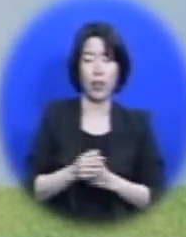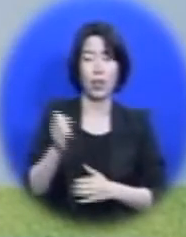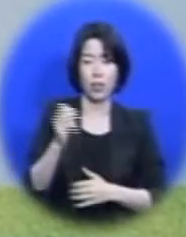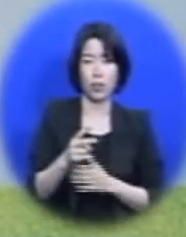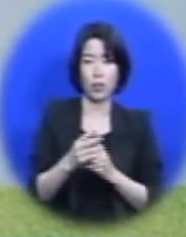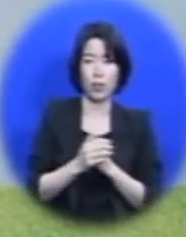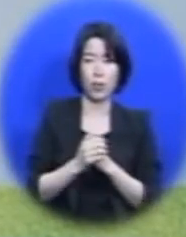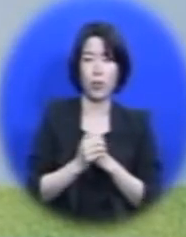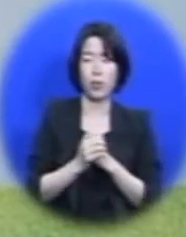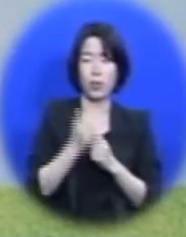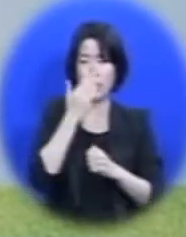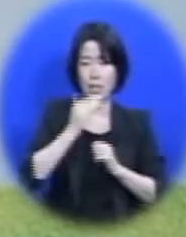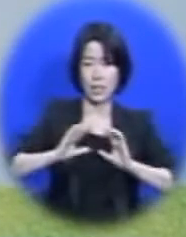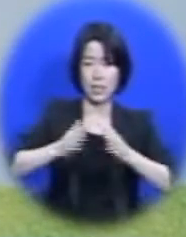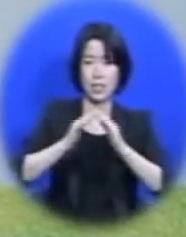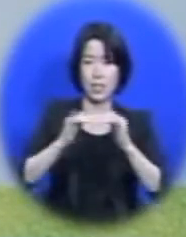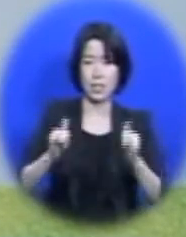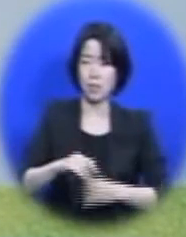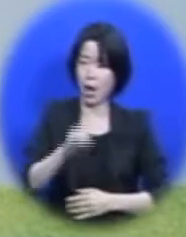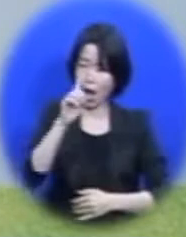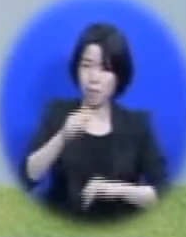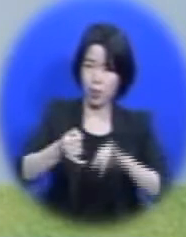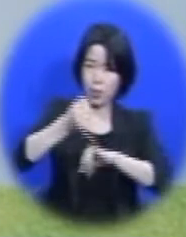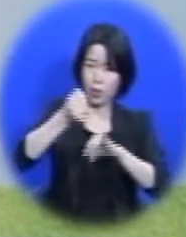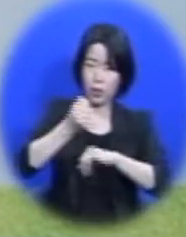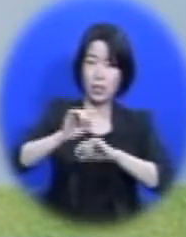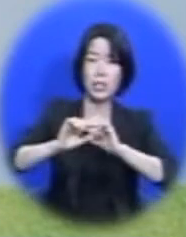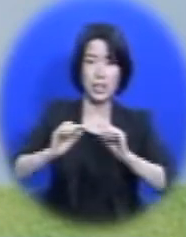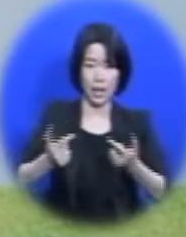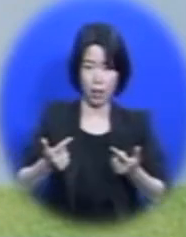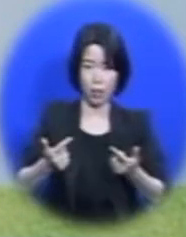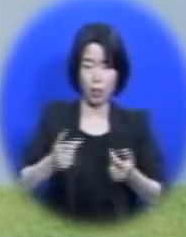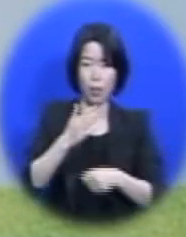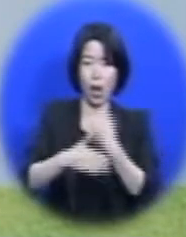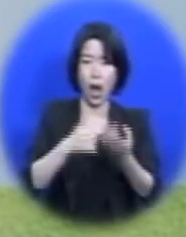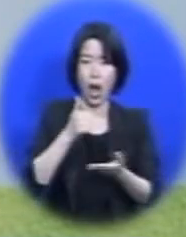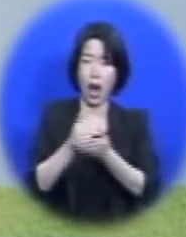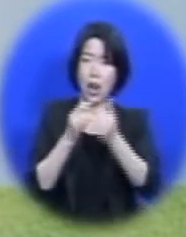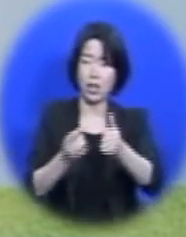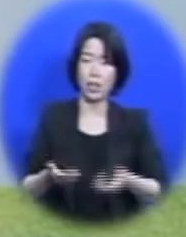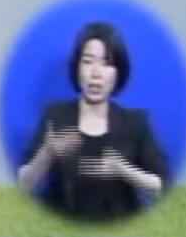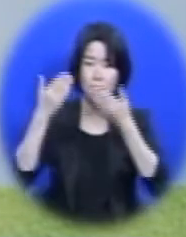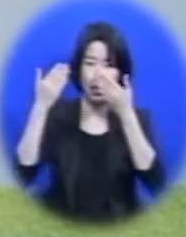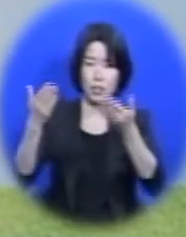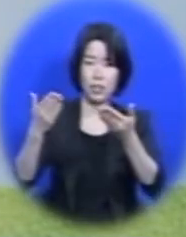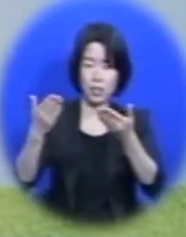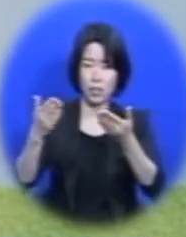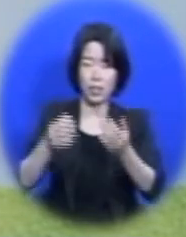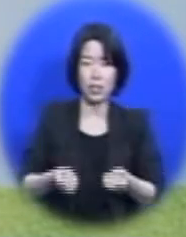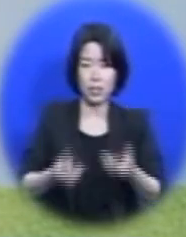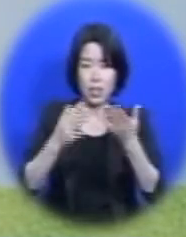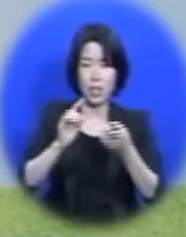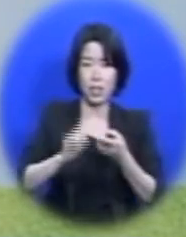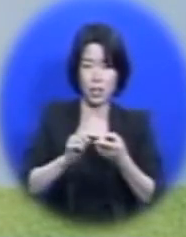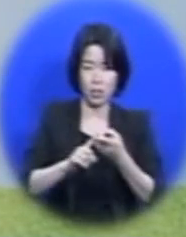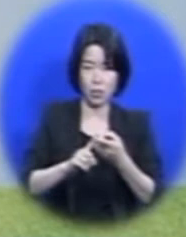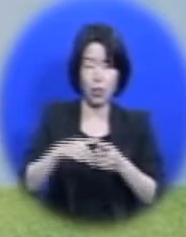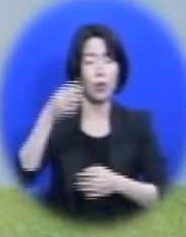그리고 이스라엘 백성들이 한 번도 거르지 않고 하나님께 드려야 될 제사를 다 드렸다는 사실에